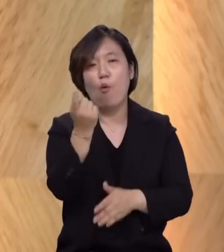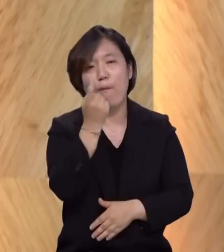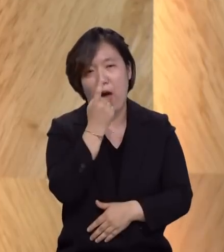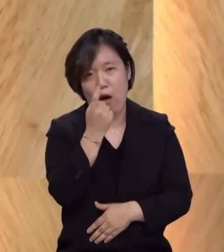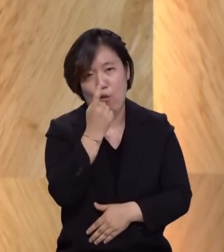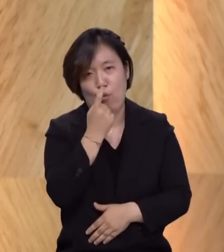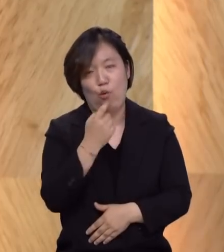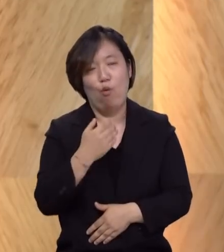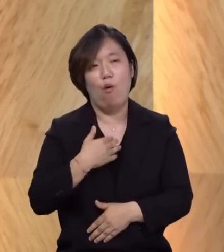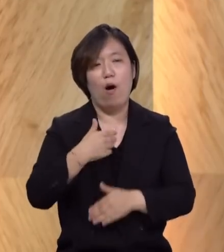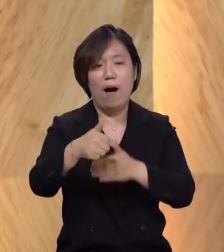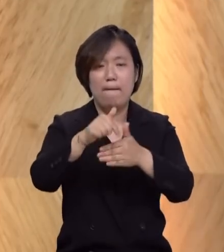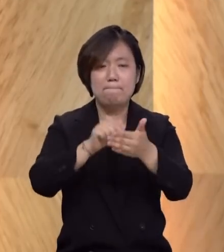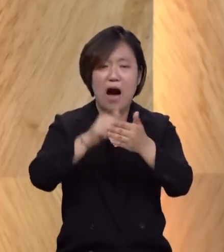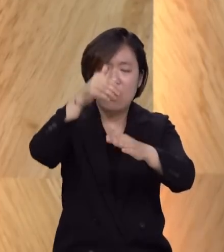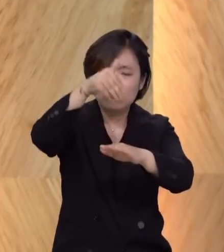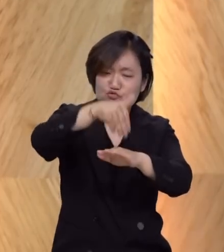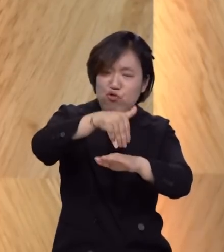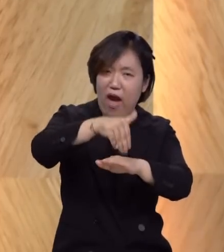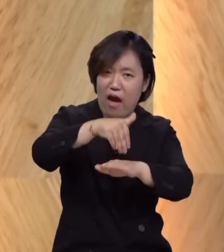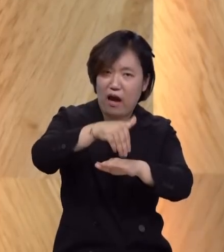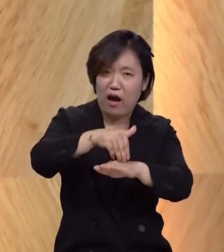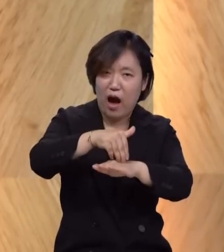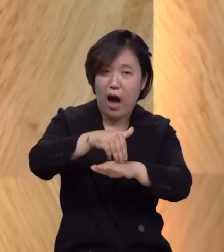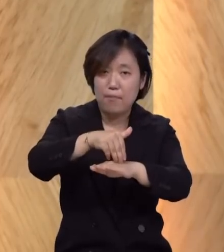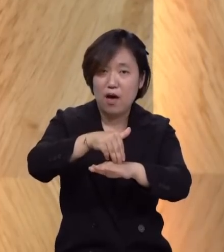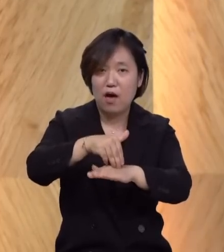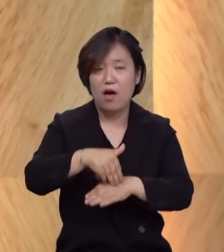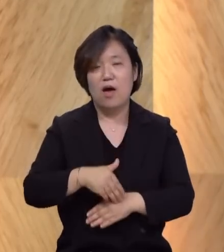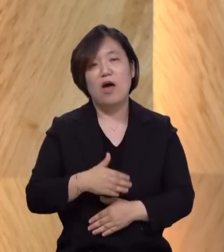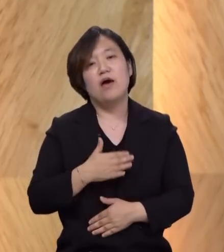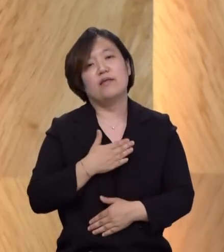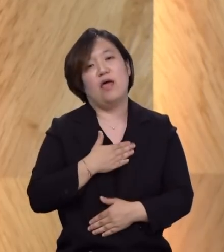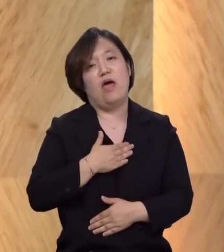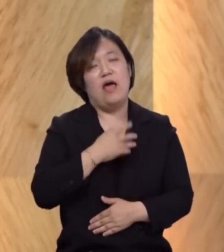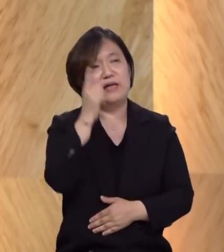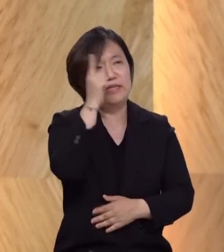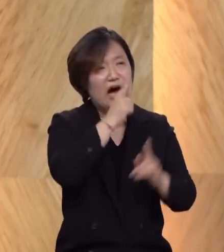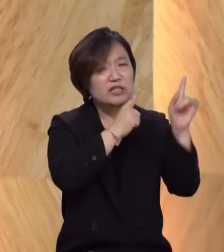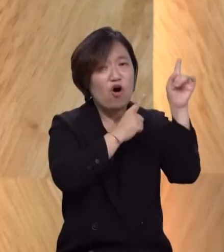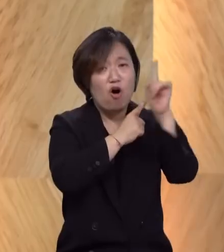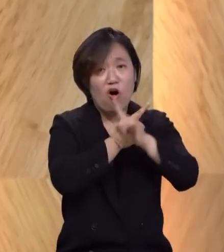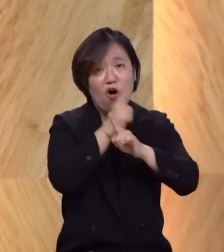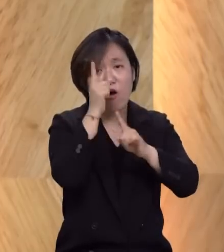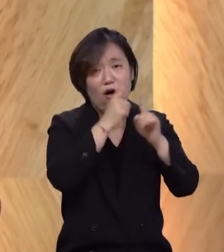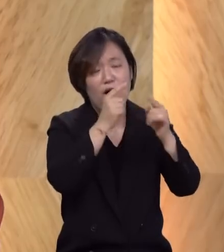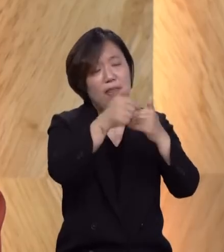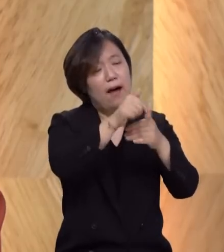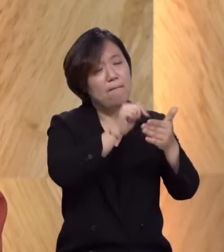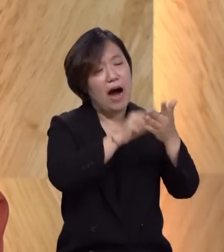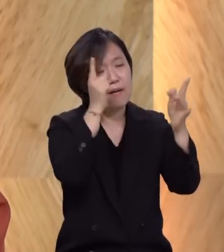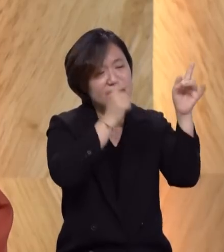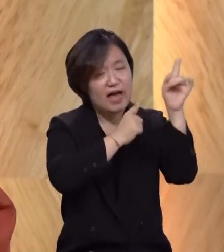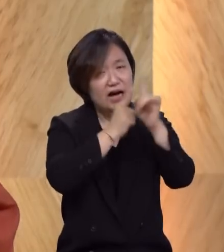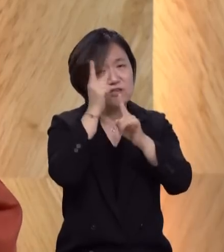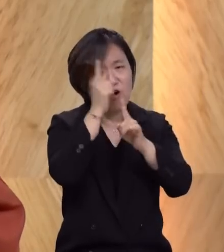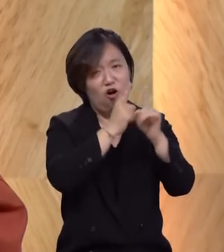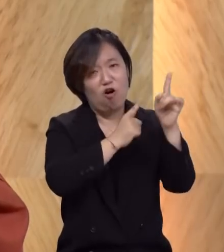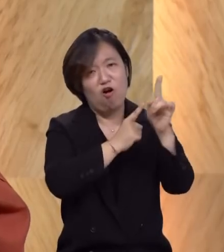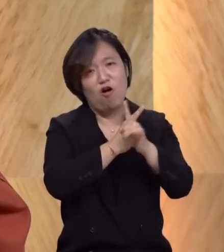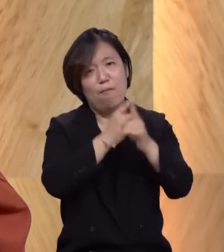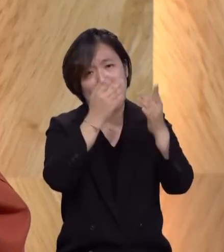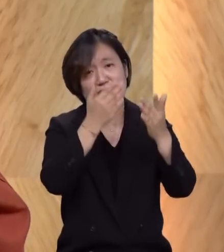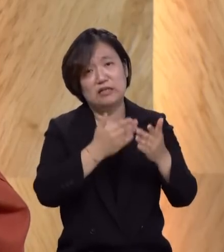마음에 씻을 수 없었던 크나큰 상처이 마음에 큰 상처가 이렇게 치유되는 경험을